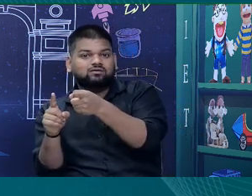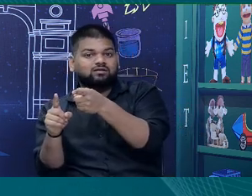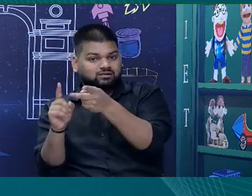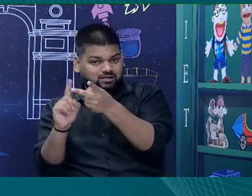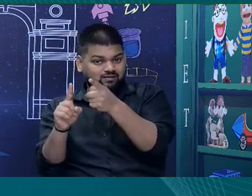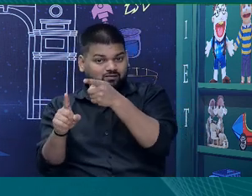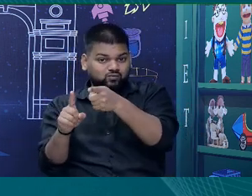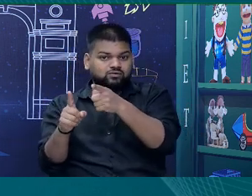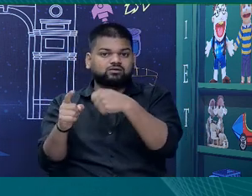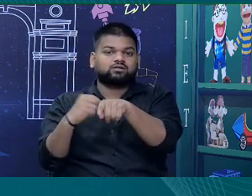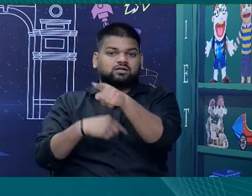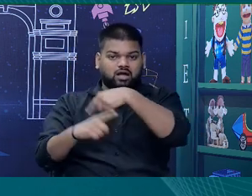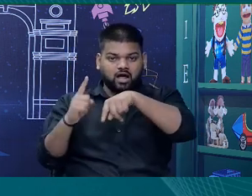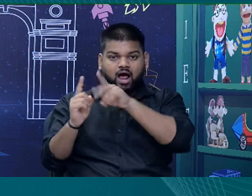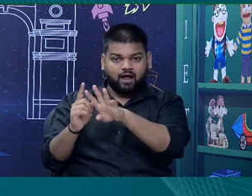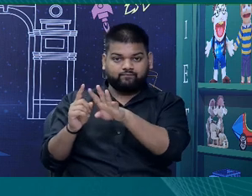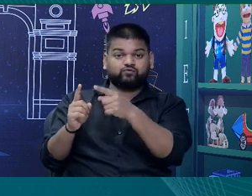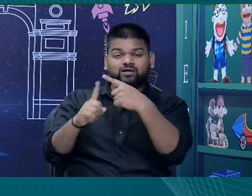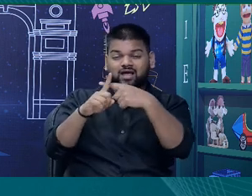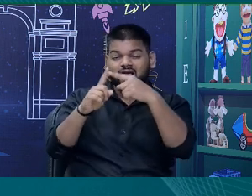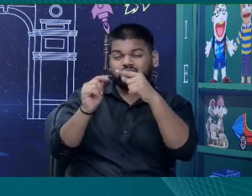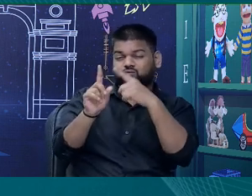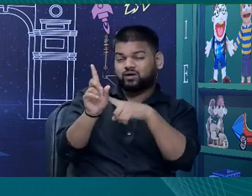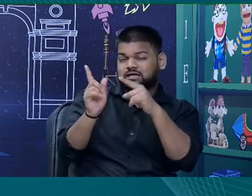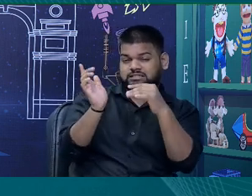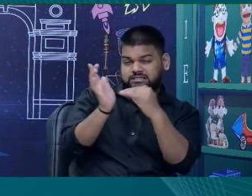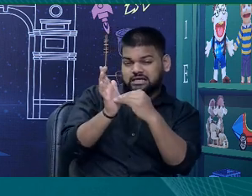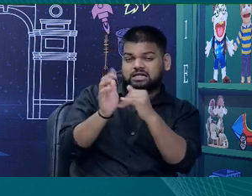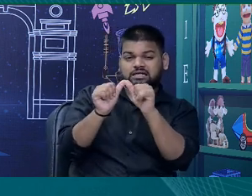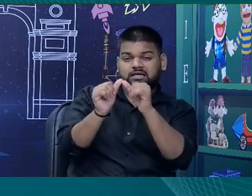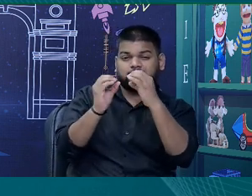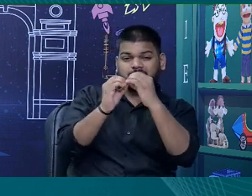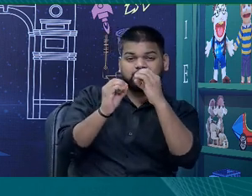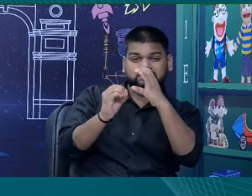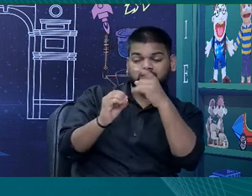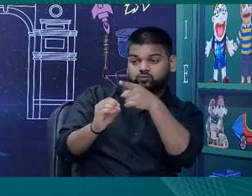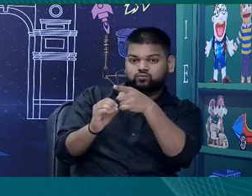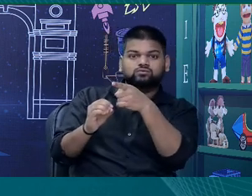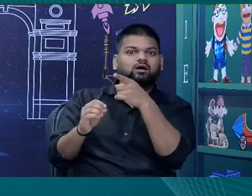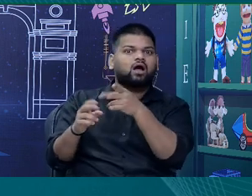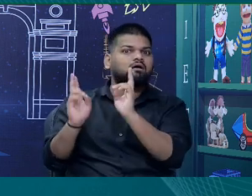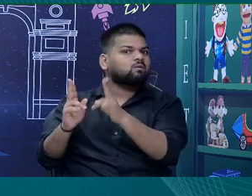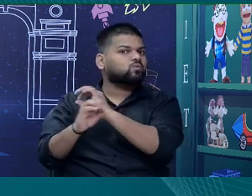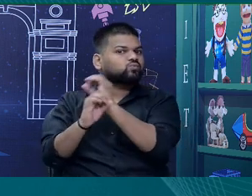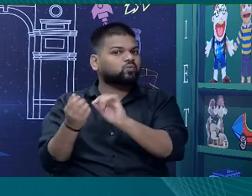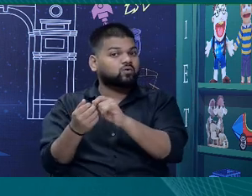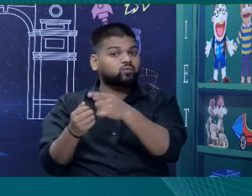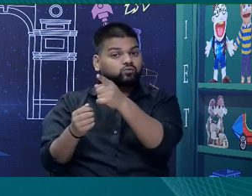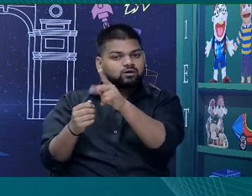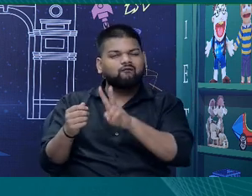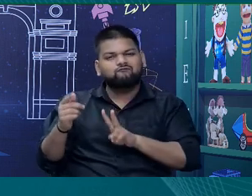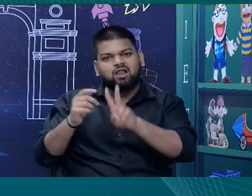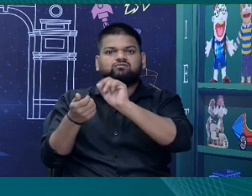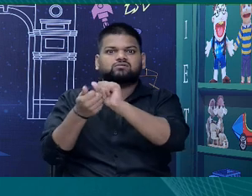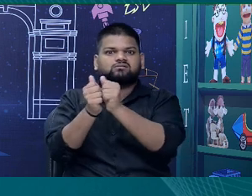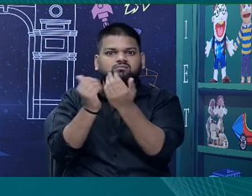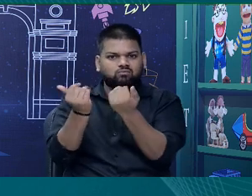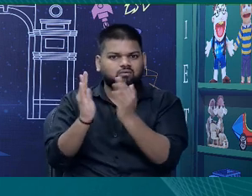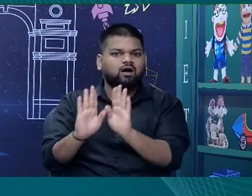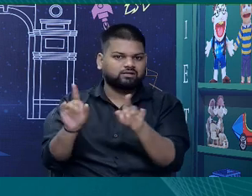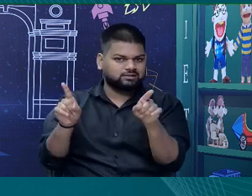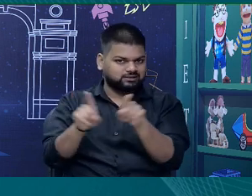दोनों का उसे किया है वो एक अलजेब्राइक एक्सप्रेशन है और जो नंबर्स होते हैं उनको हम अलजेब्राइक एक्सप्रेशन के कॉन्टेक्स्ट में